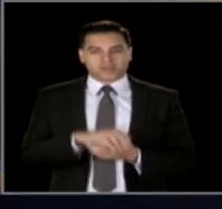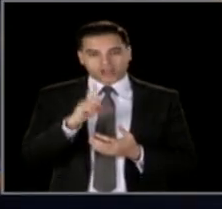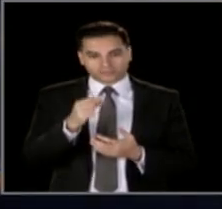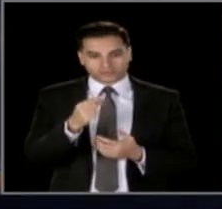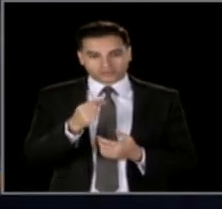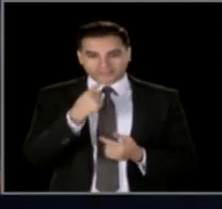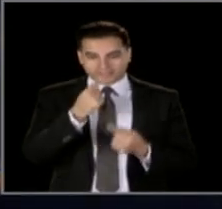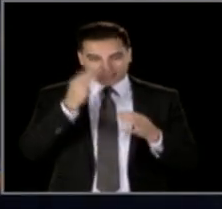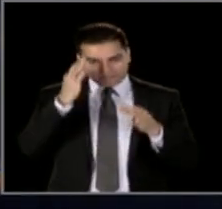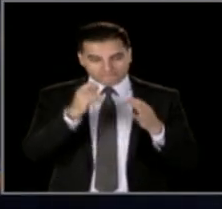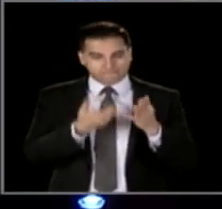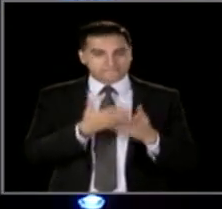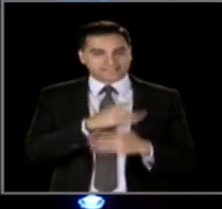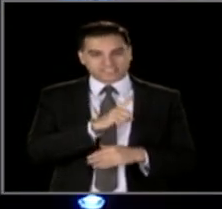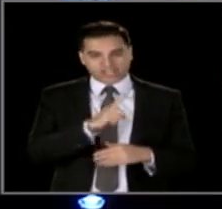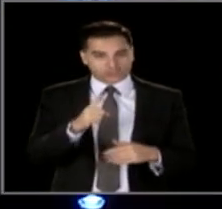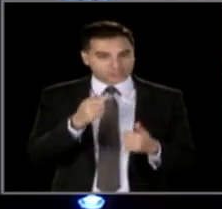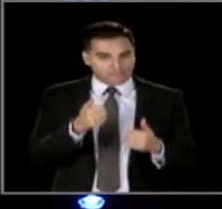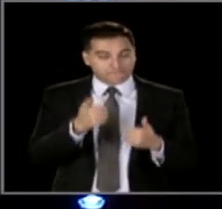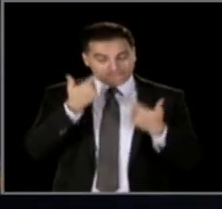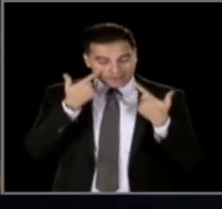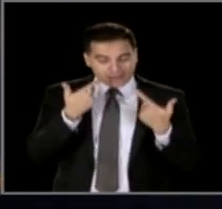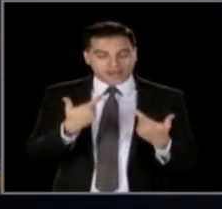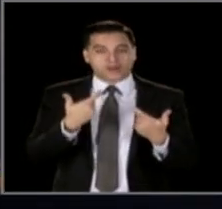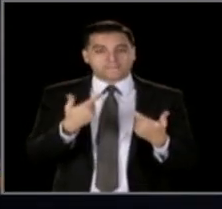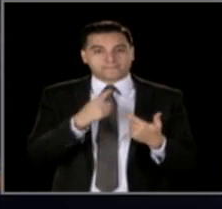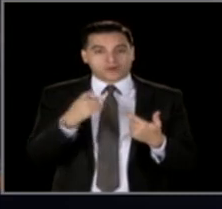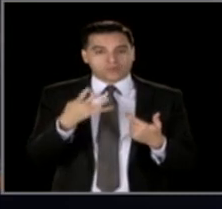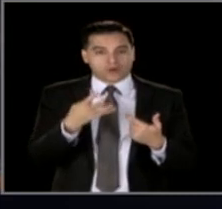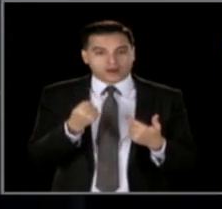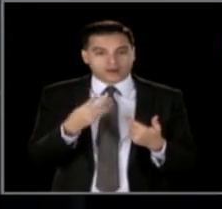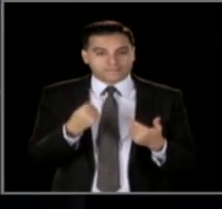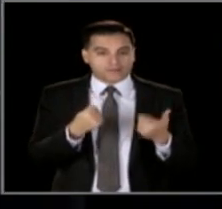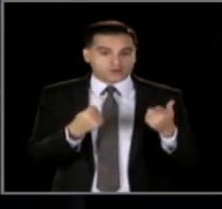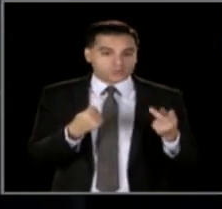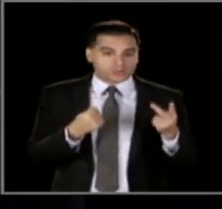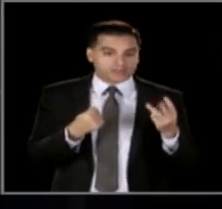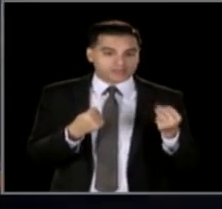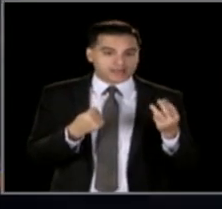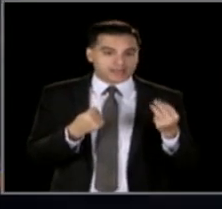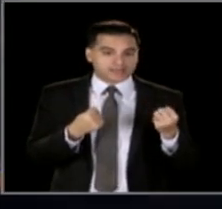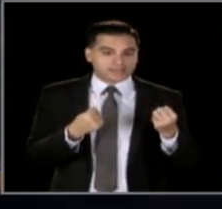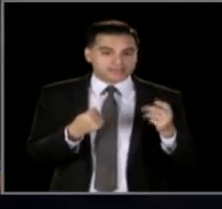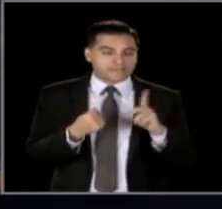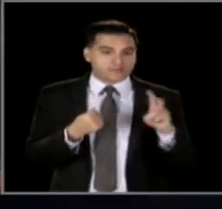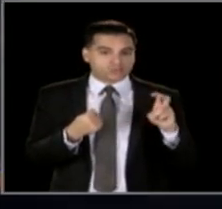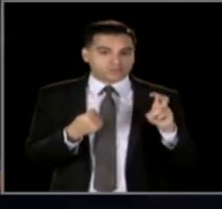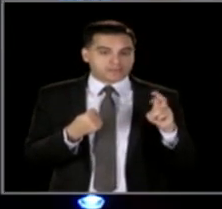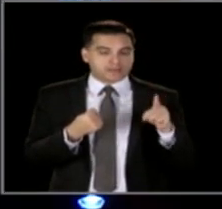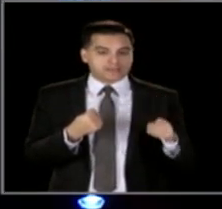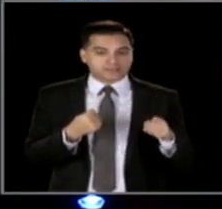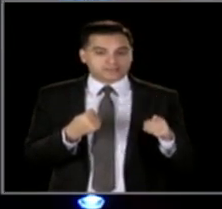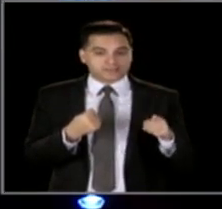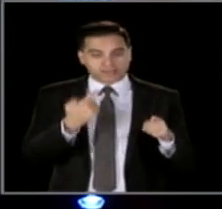15 ثانية، محدش يستعجل، خلي بالكم. 140 و30 170،